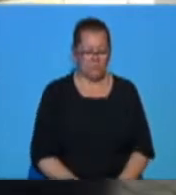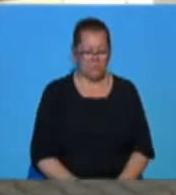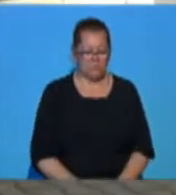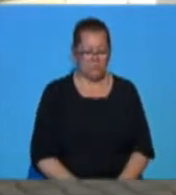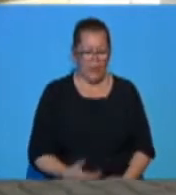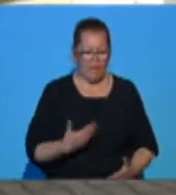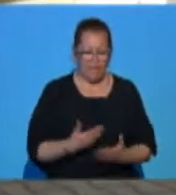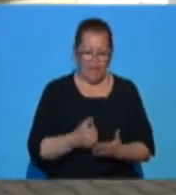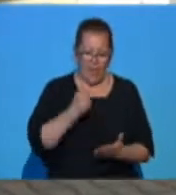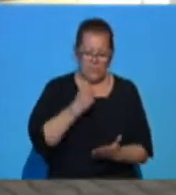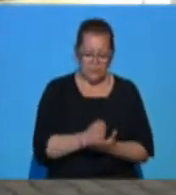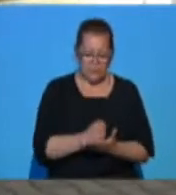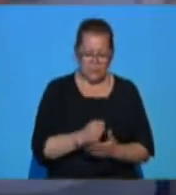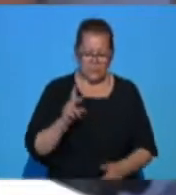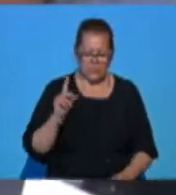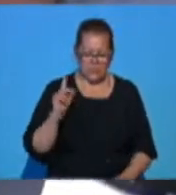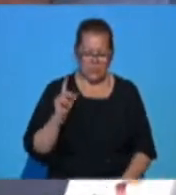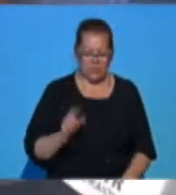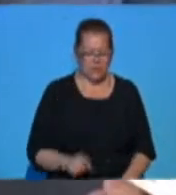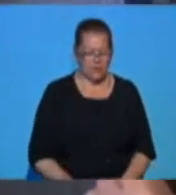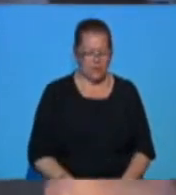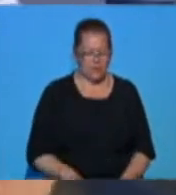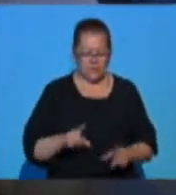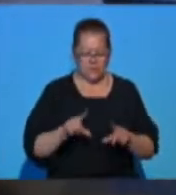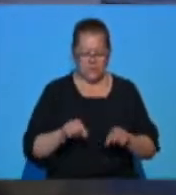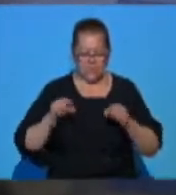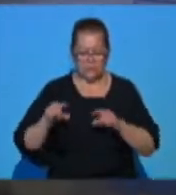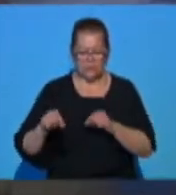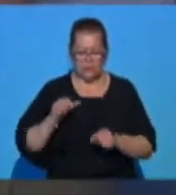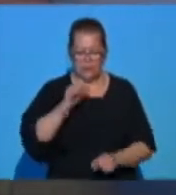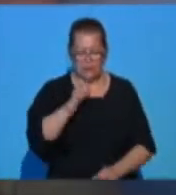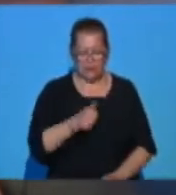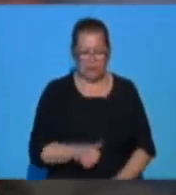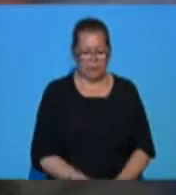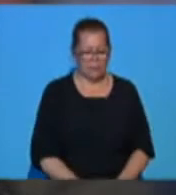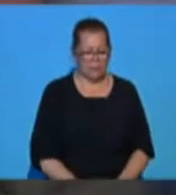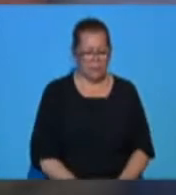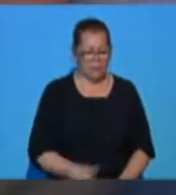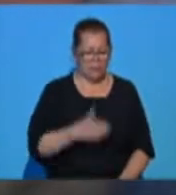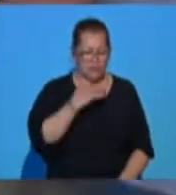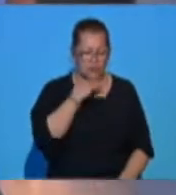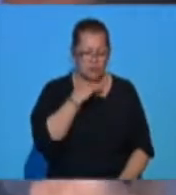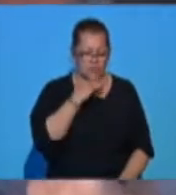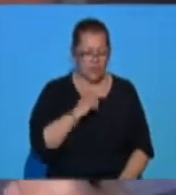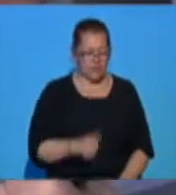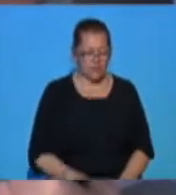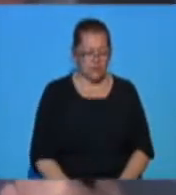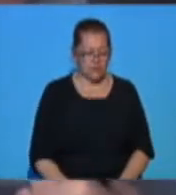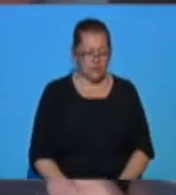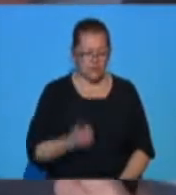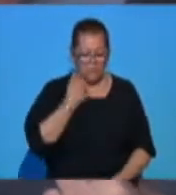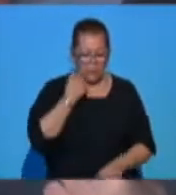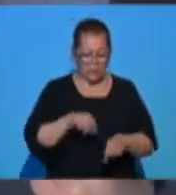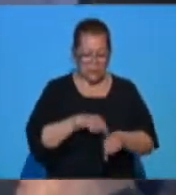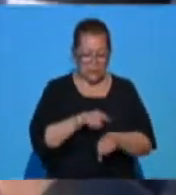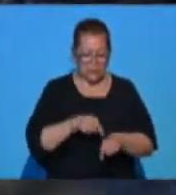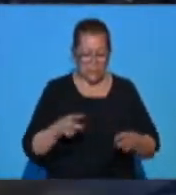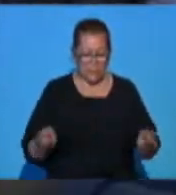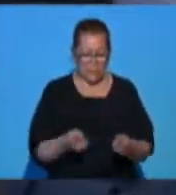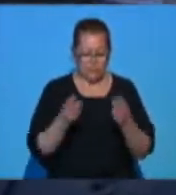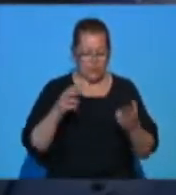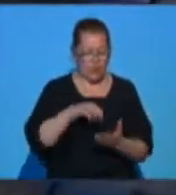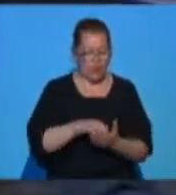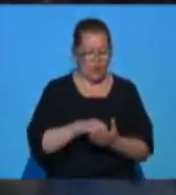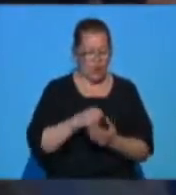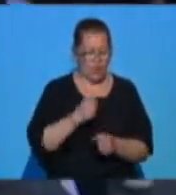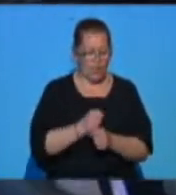Pentru viză. Pentru viză, da. N-ați găsit nimic în ofertă? Nu, nu-mi place. Cât timp vă căutați loc de muncă, ne puteți spune? E